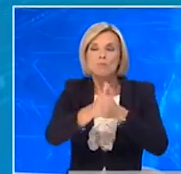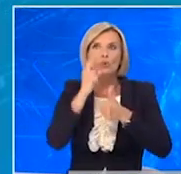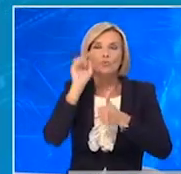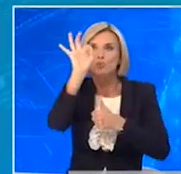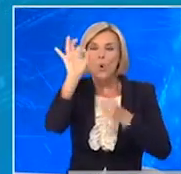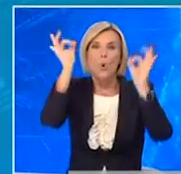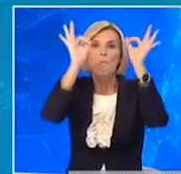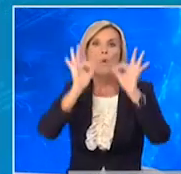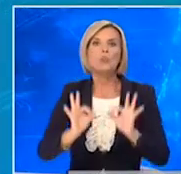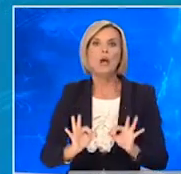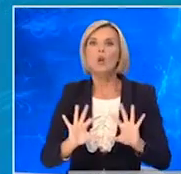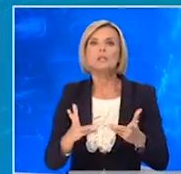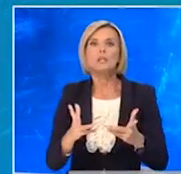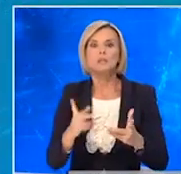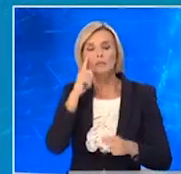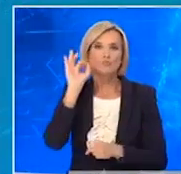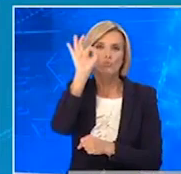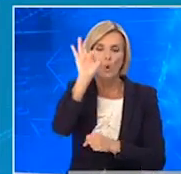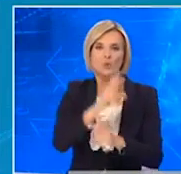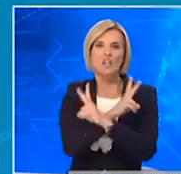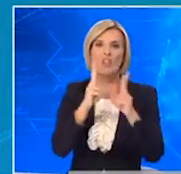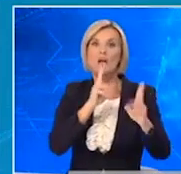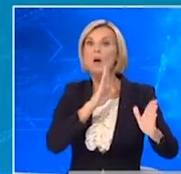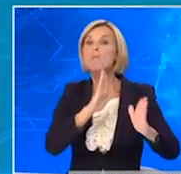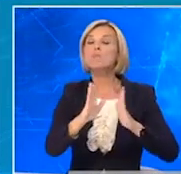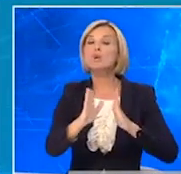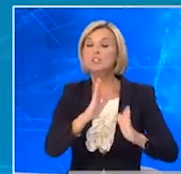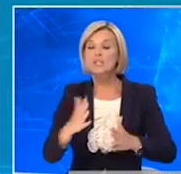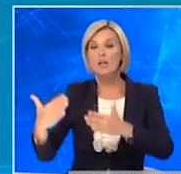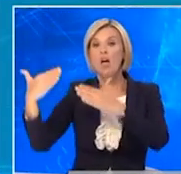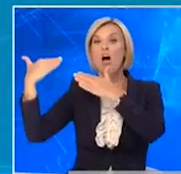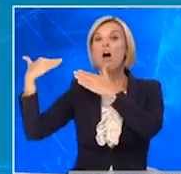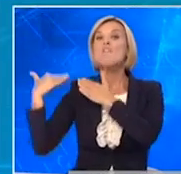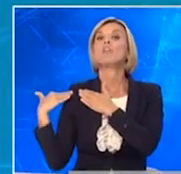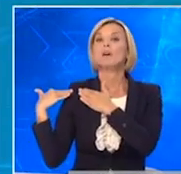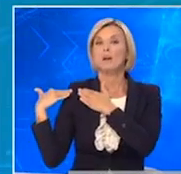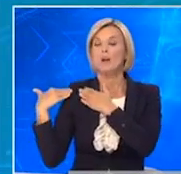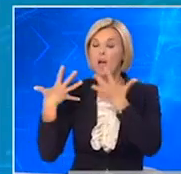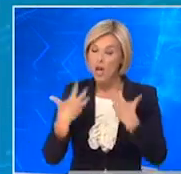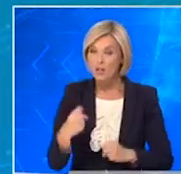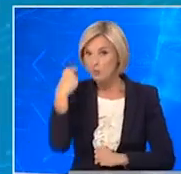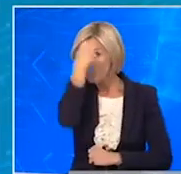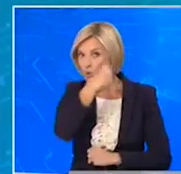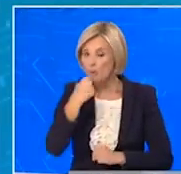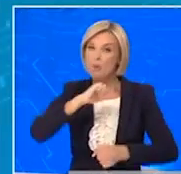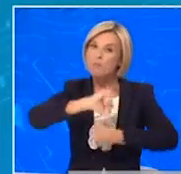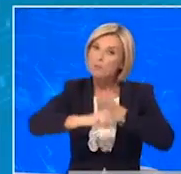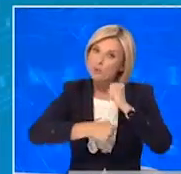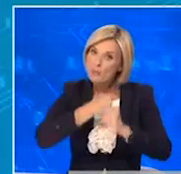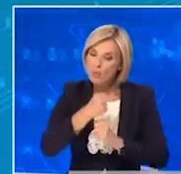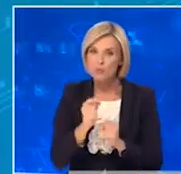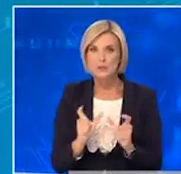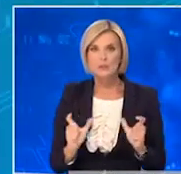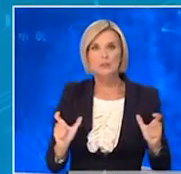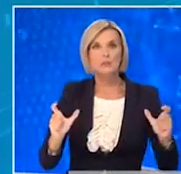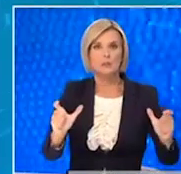από την πρώτη στιγμή της έναρξης πανδημίας παραμένει το ίδιο. Με ευθύνη, απέναντι στα πραγματικά δεδομένα, προσπαθούμε να